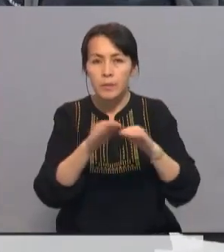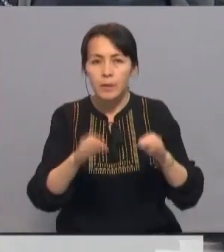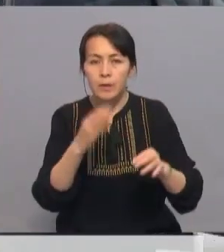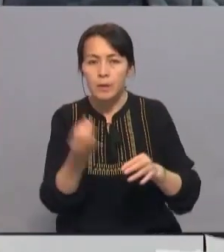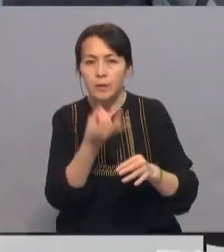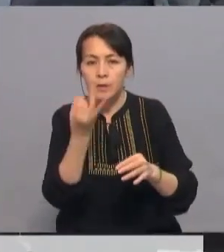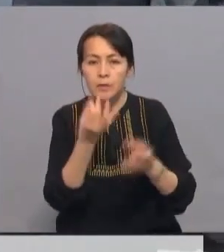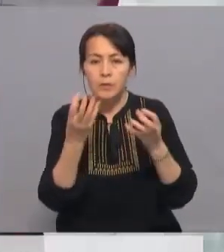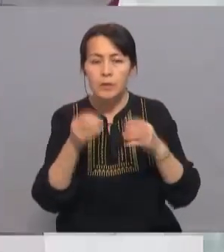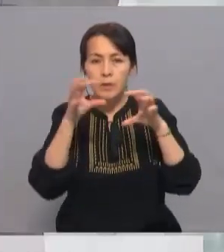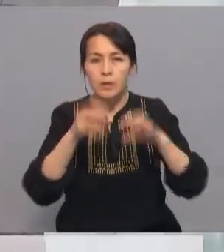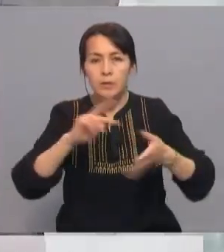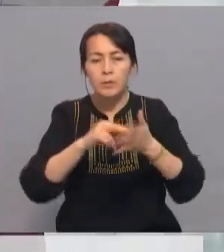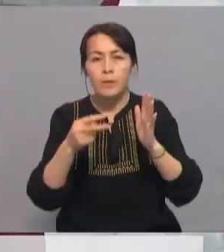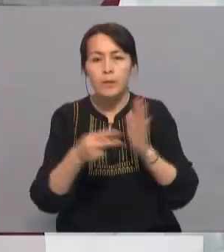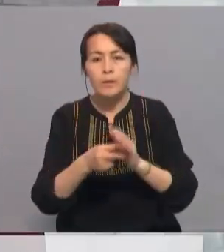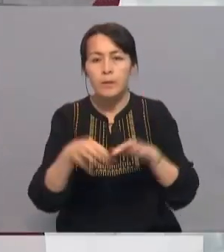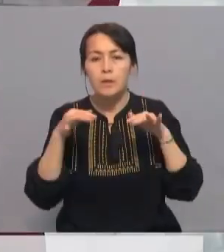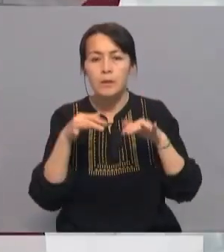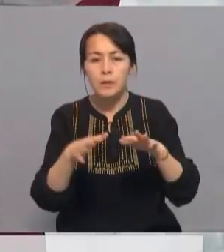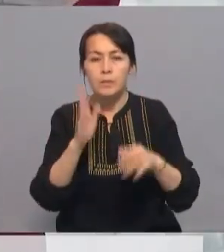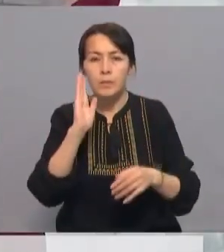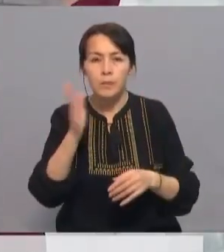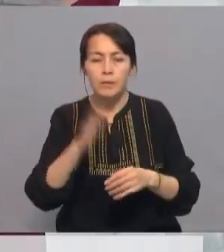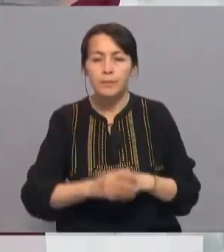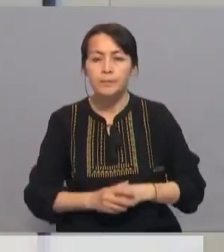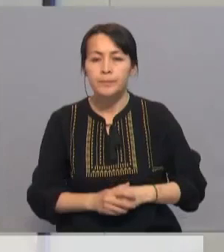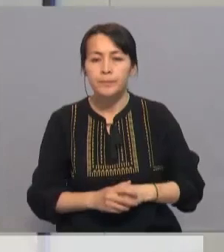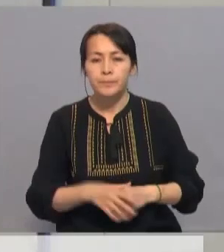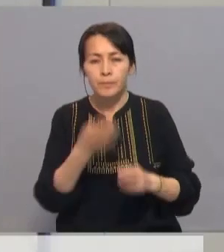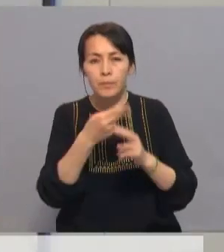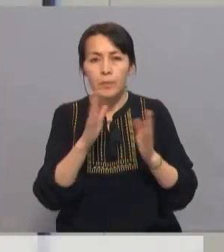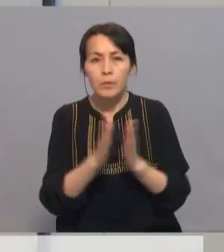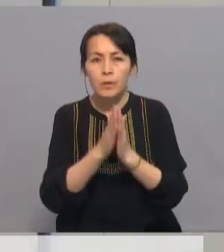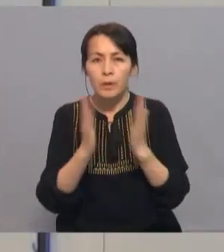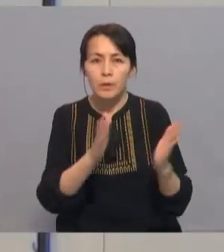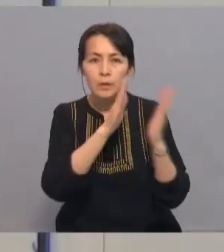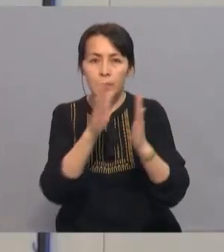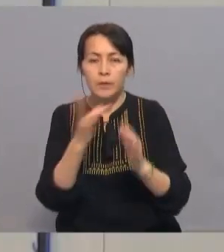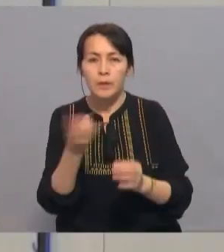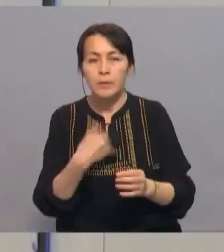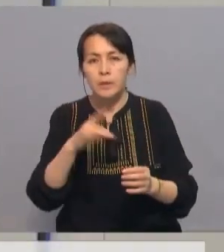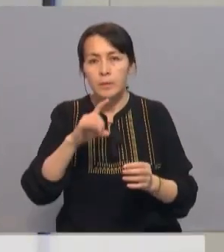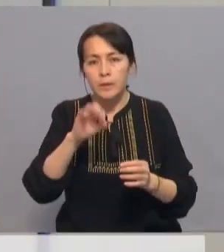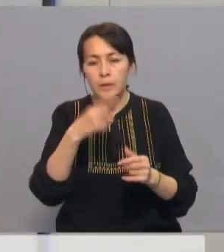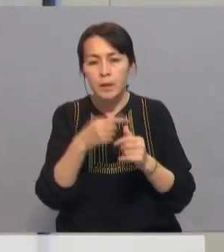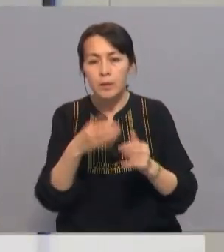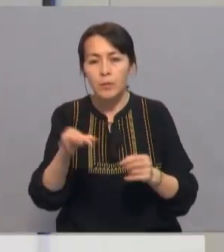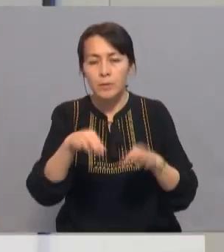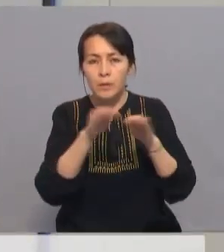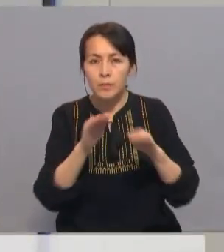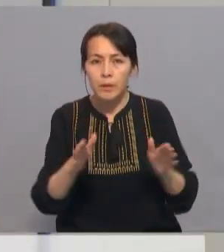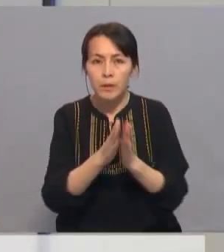секілді процестер заң жобасы аясында шешімін табатын дүниелер. Бұл кітапхана керек. Біздің Ыбырай Алтынсарин атындағы облысы